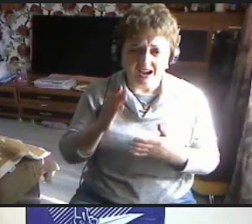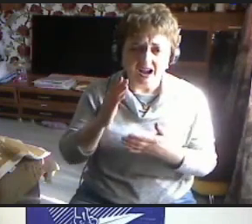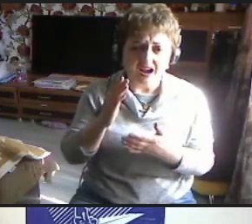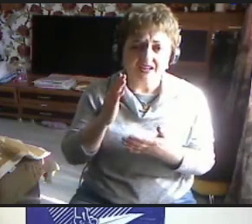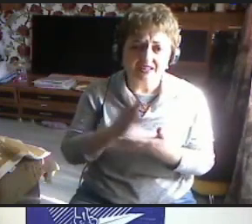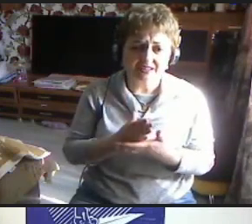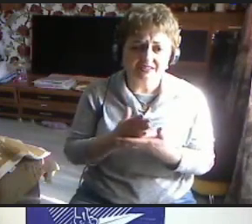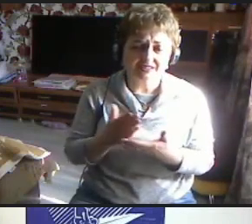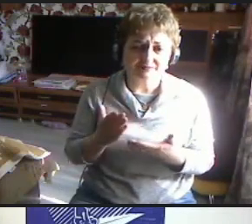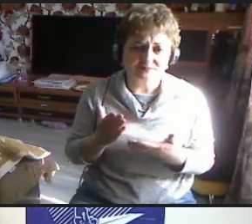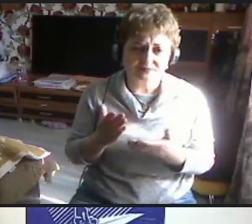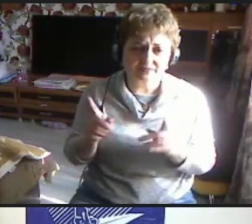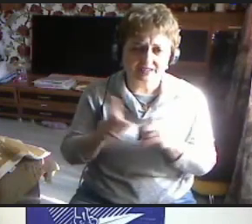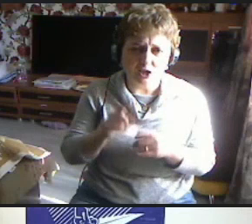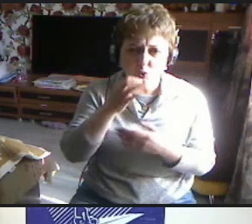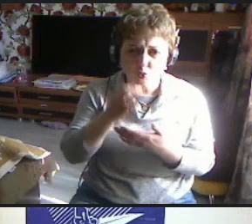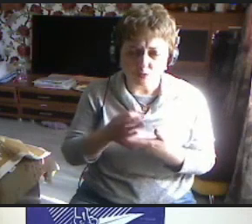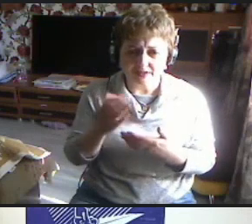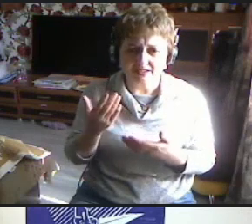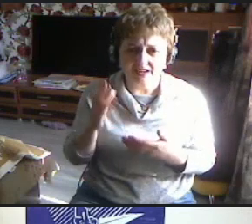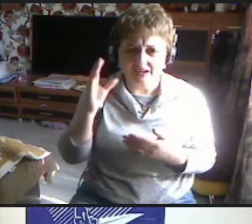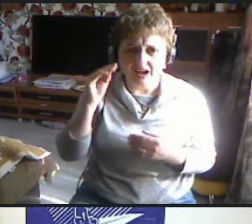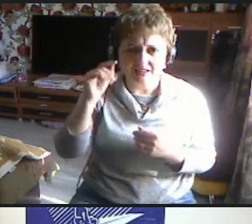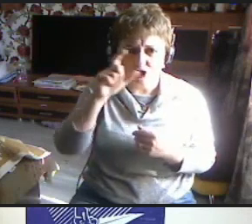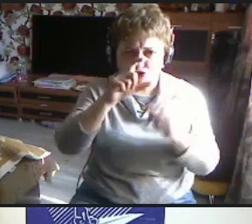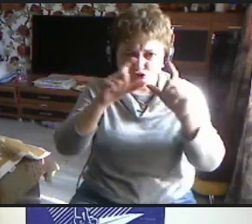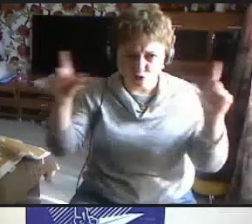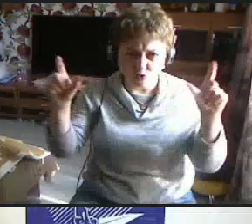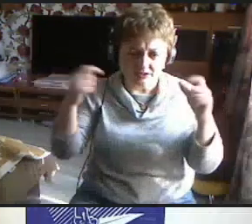есть такой опыт, когда школа,